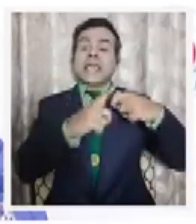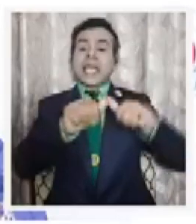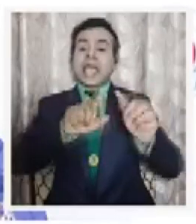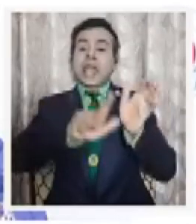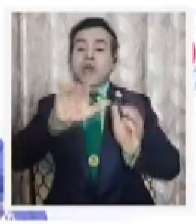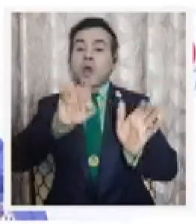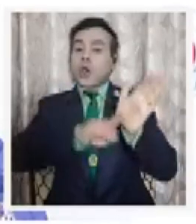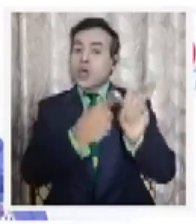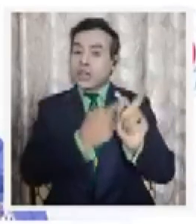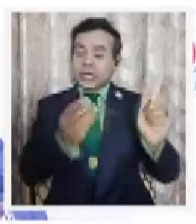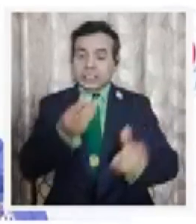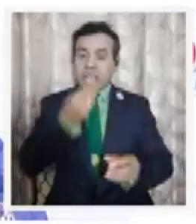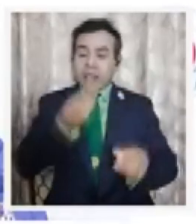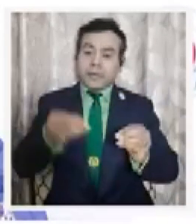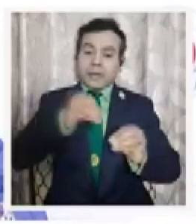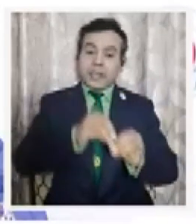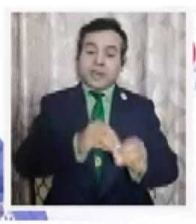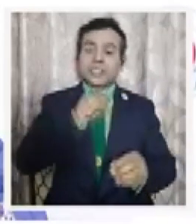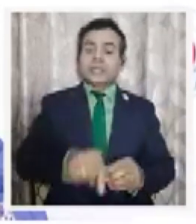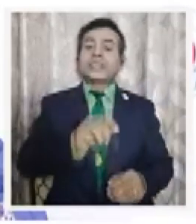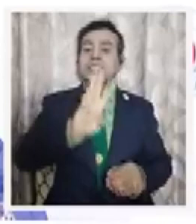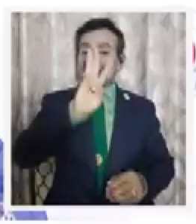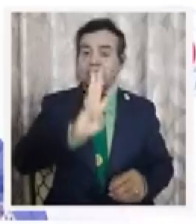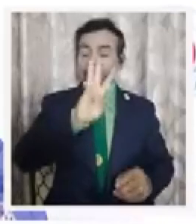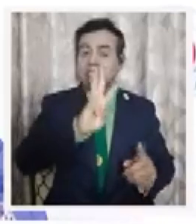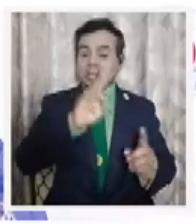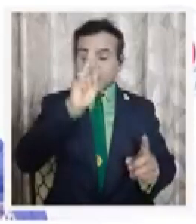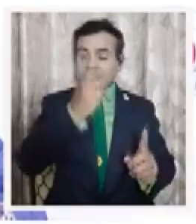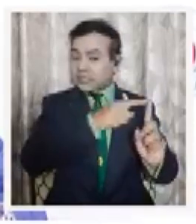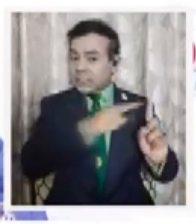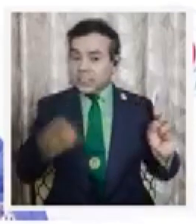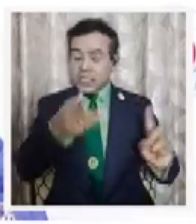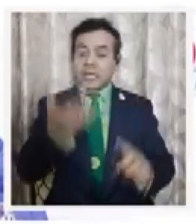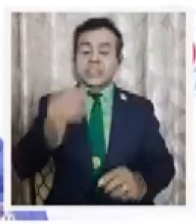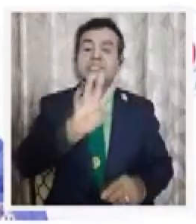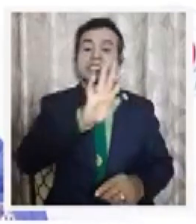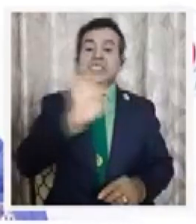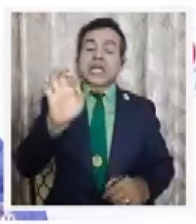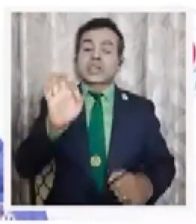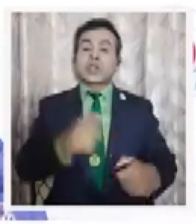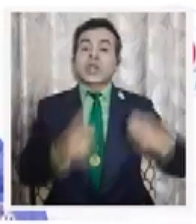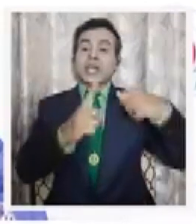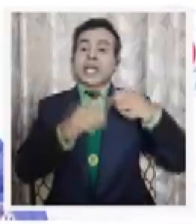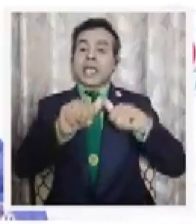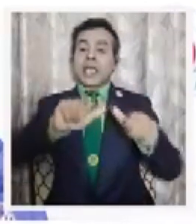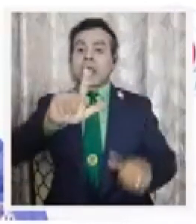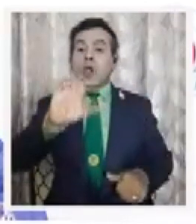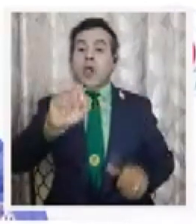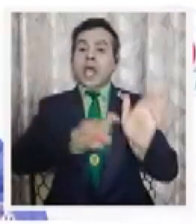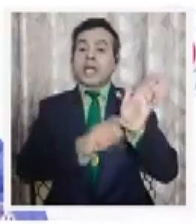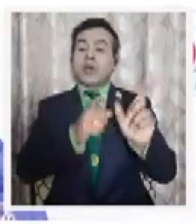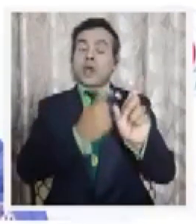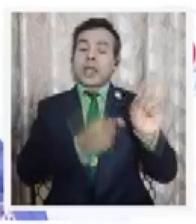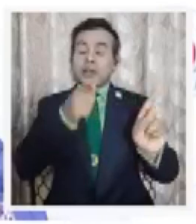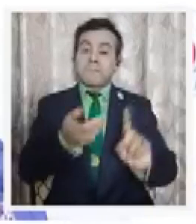এবং তৃতীয় ট্রাইমাস্টার বা তৃতীয় 3 মাসের সময়ে 400-এর বেশি ক্যালোরি খাবার, স্বাভাবিকের চেয়ে